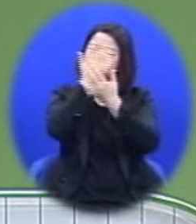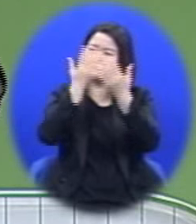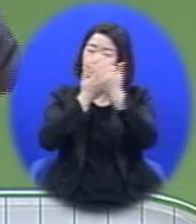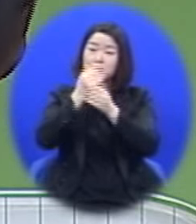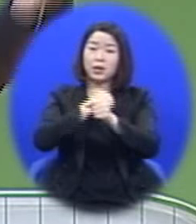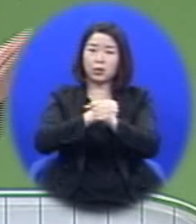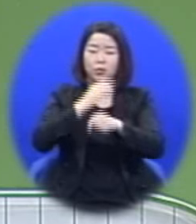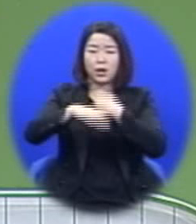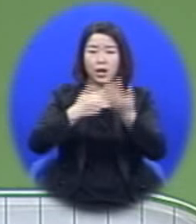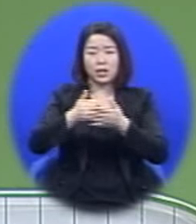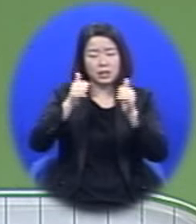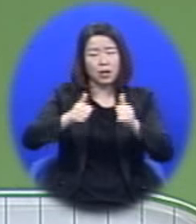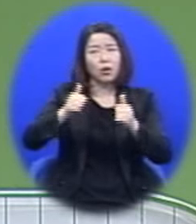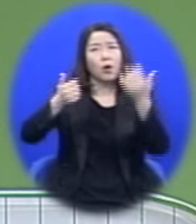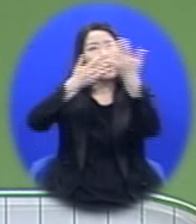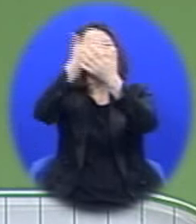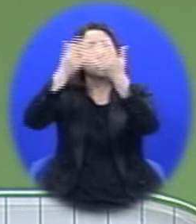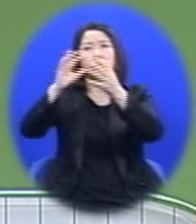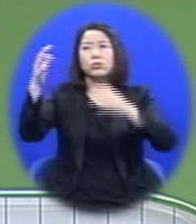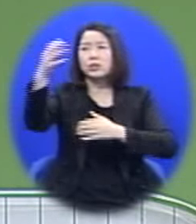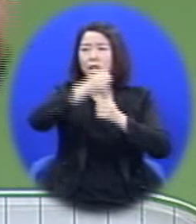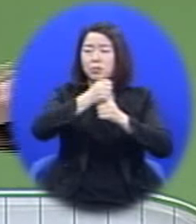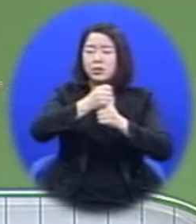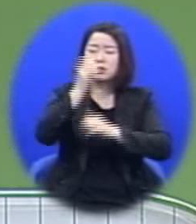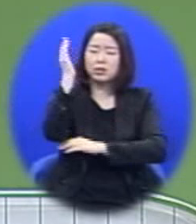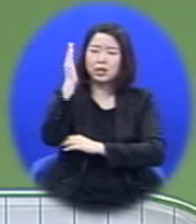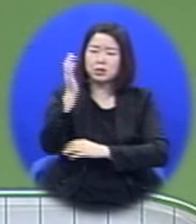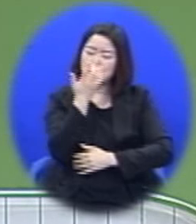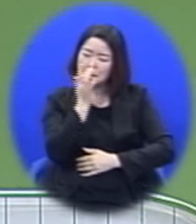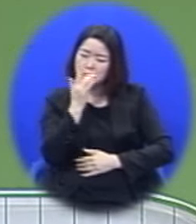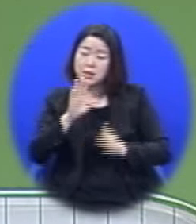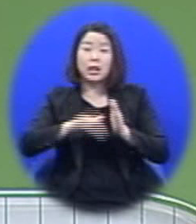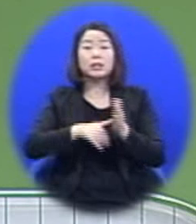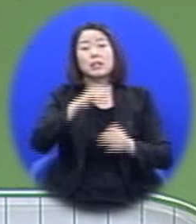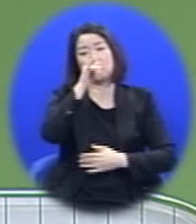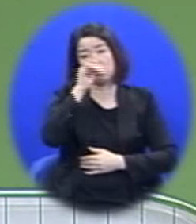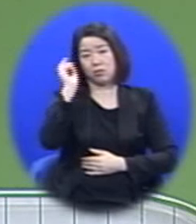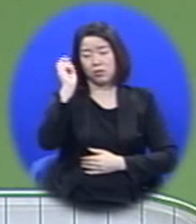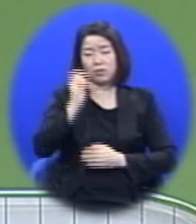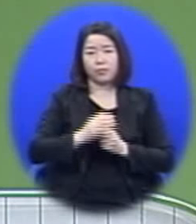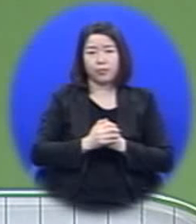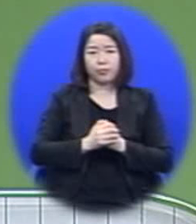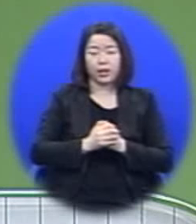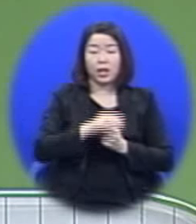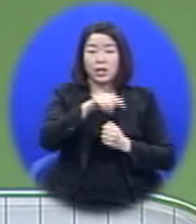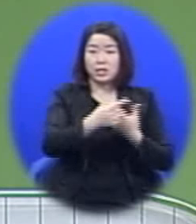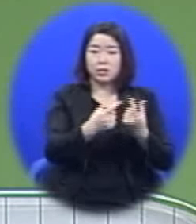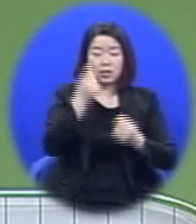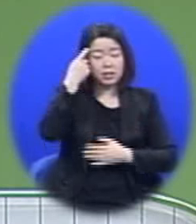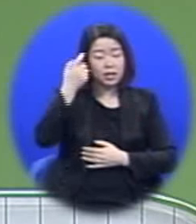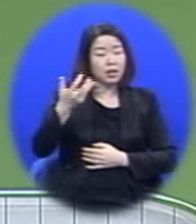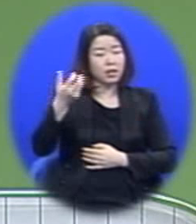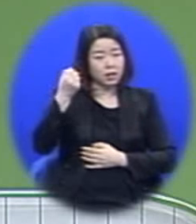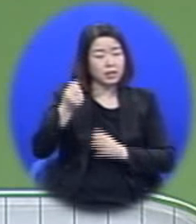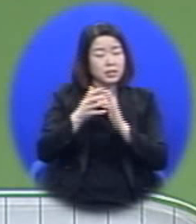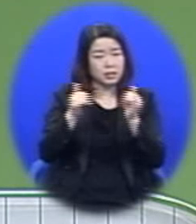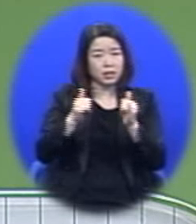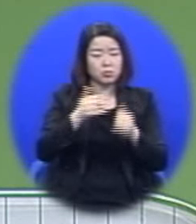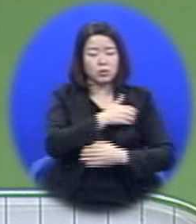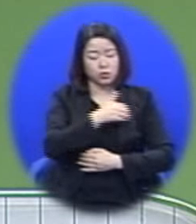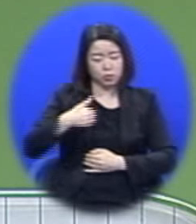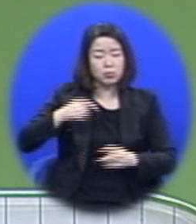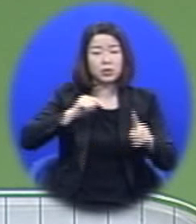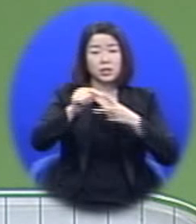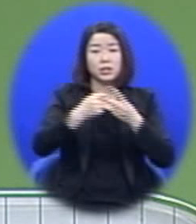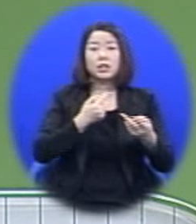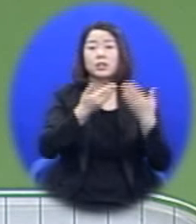심판이 구름 잡는 이야기 같은 것처럼 느껴질 때가 있었으니까 그렇게 생각하시는 분들을 충분히 이해해요.